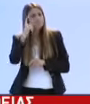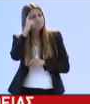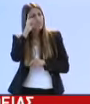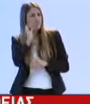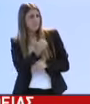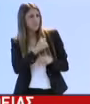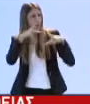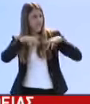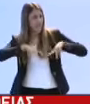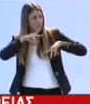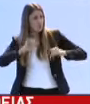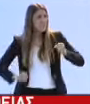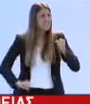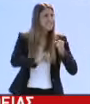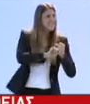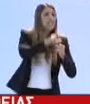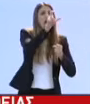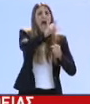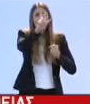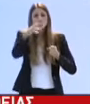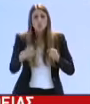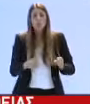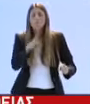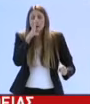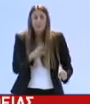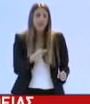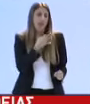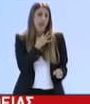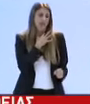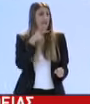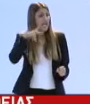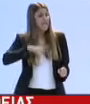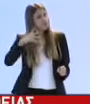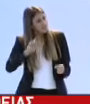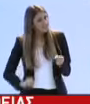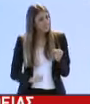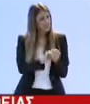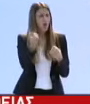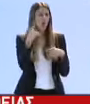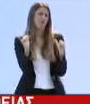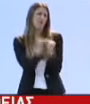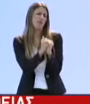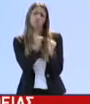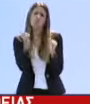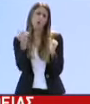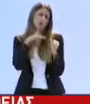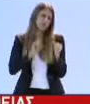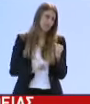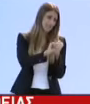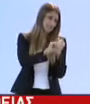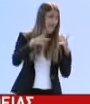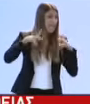στηρίζει αυτούς που έχουν πραγματικά ανάγκη και όχι τους κολλητούς και φίλους. Και για